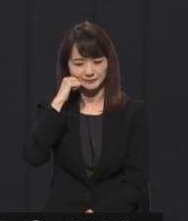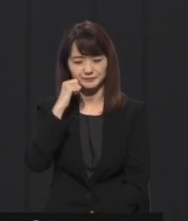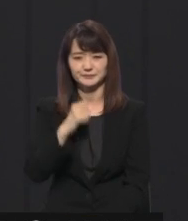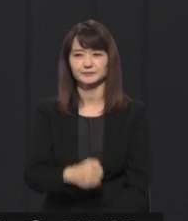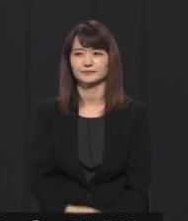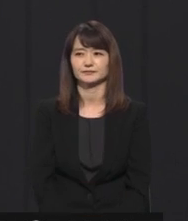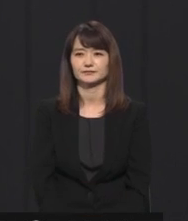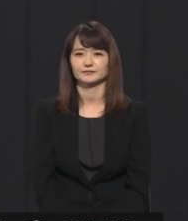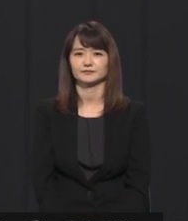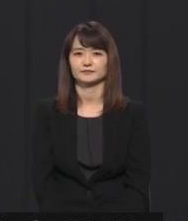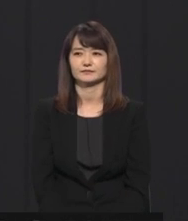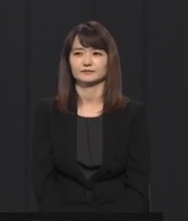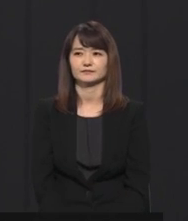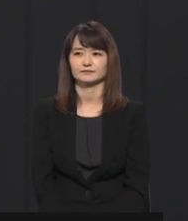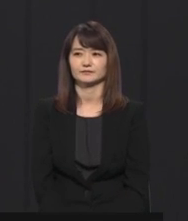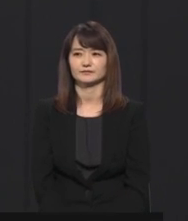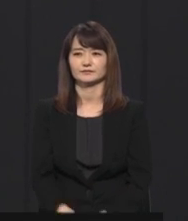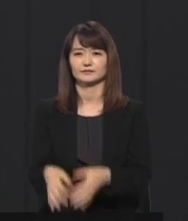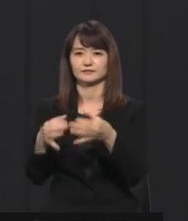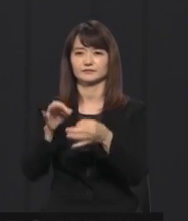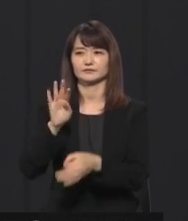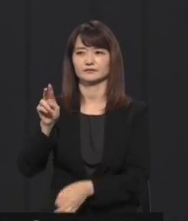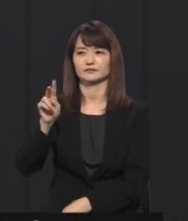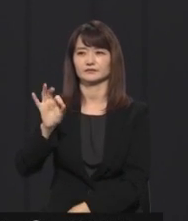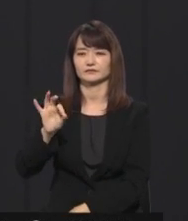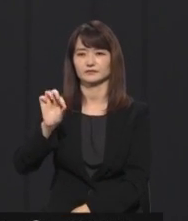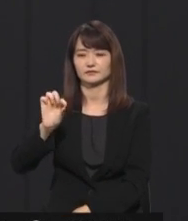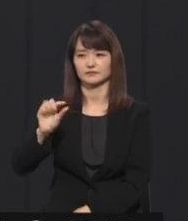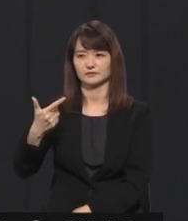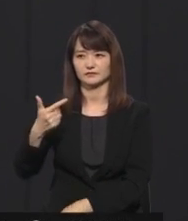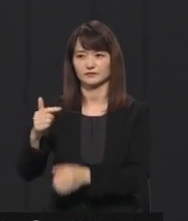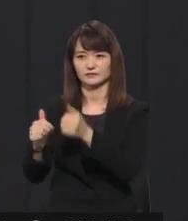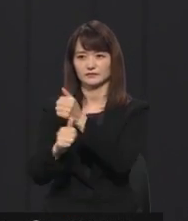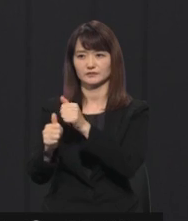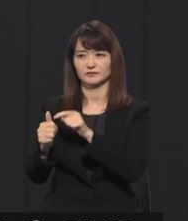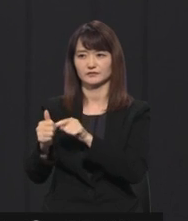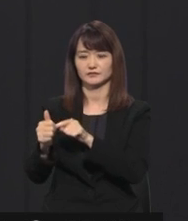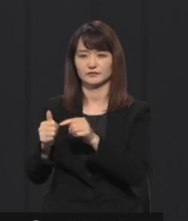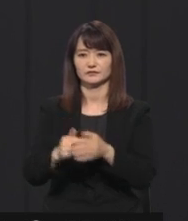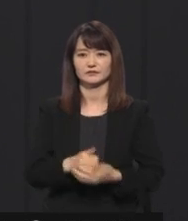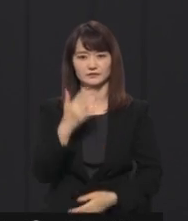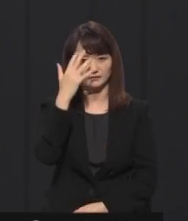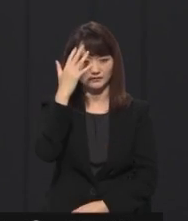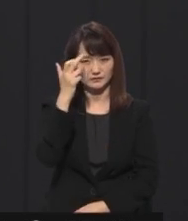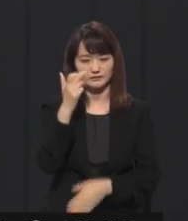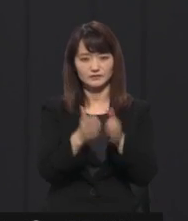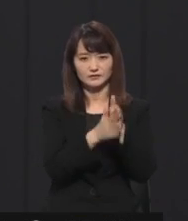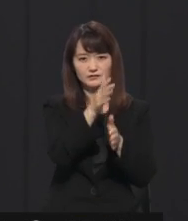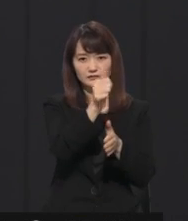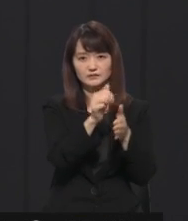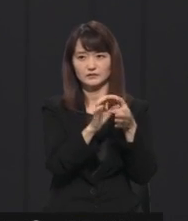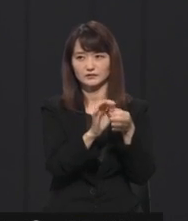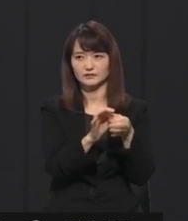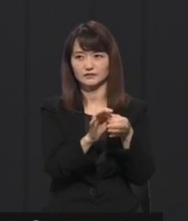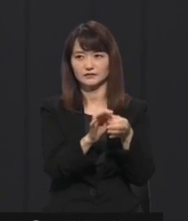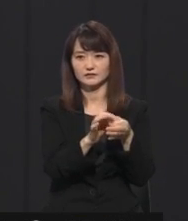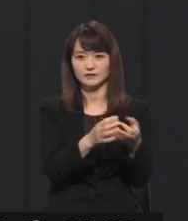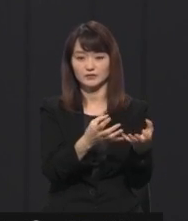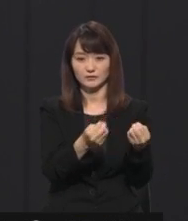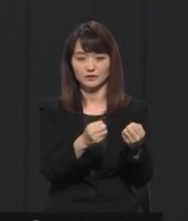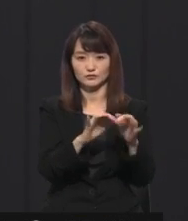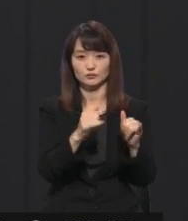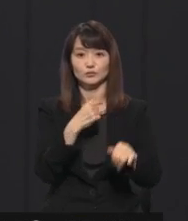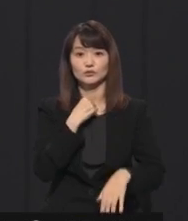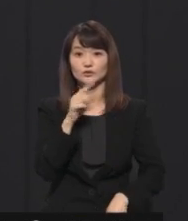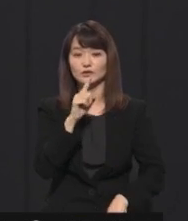하겠죠 내가 아까 기념 이어 말씀처럼 울산 시장 관련해서 많은 국민들께서 그때 원했던 것은 정말 법과